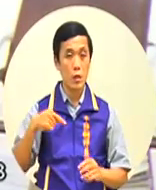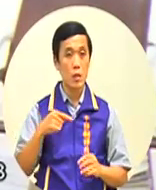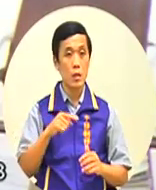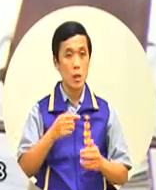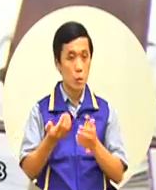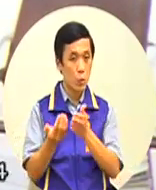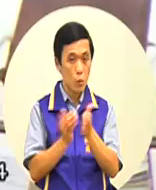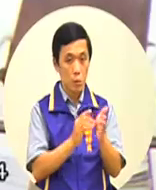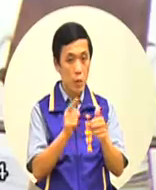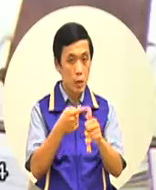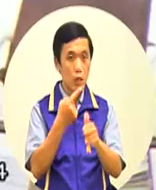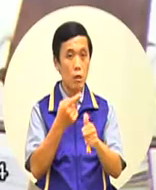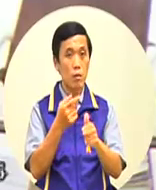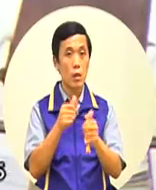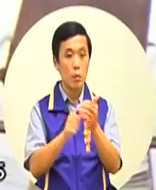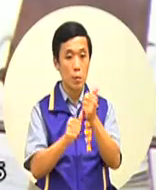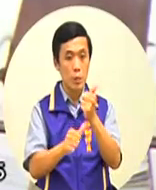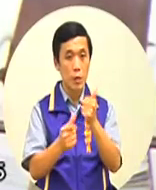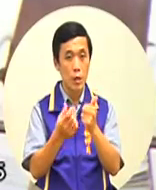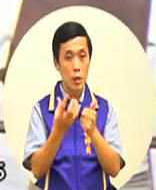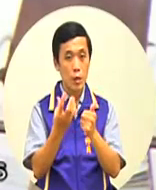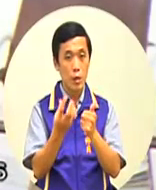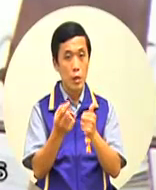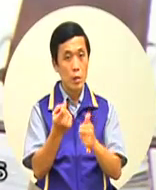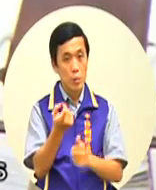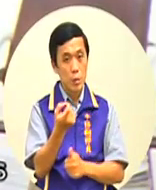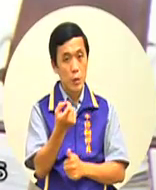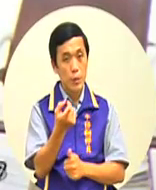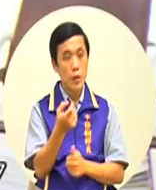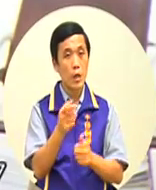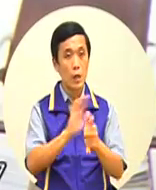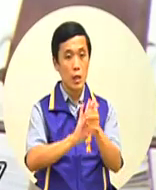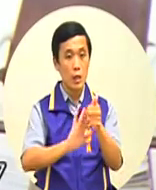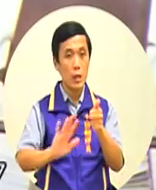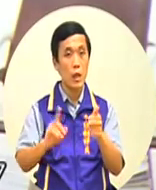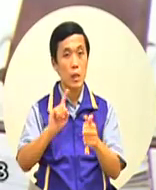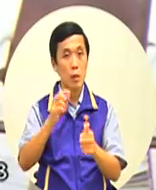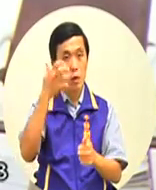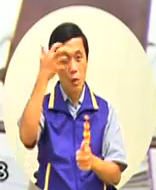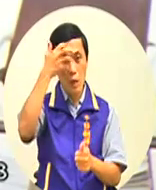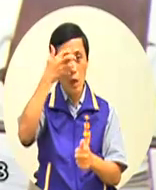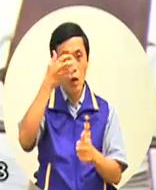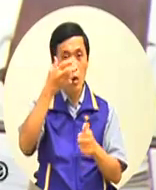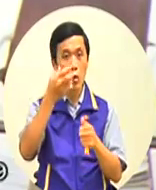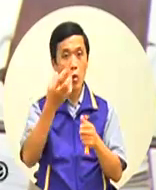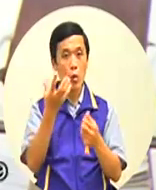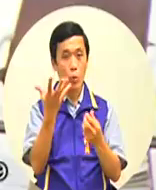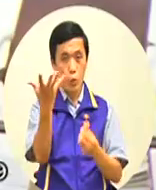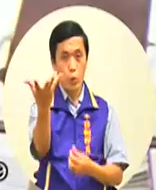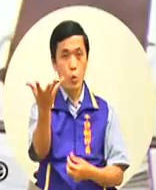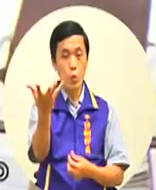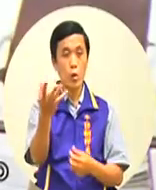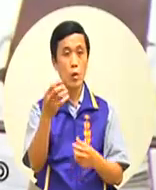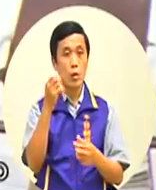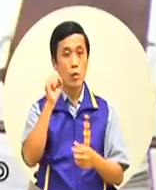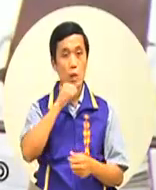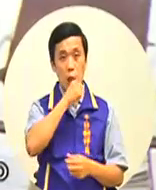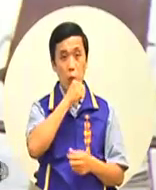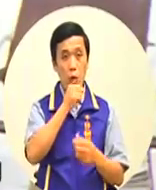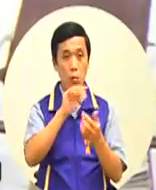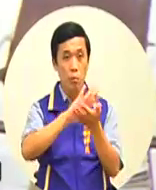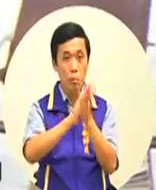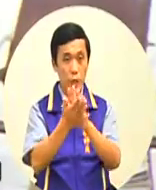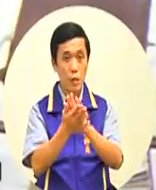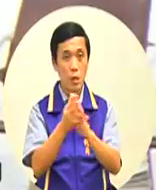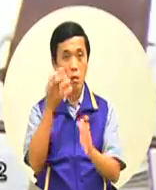在少子化造成老年，吼，人口快速的增长，台湾已步入高龄的社会，哦啊，要如何来